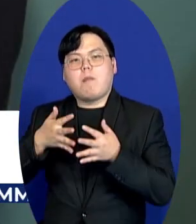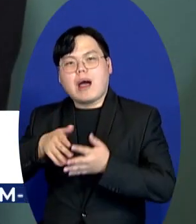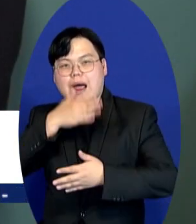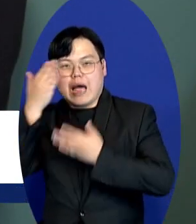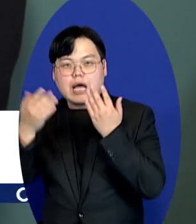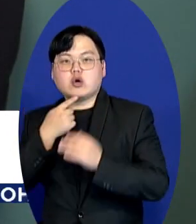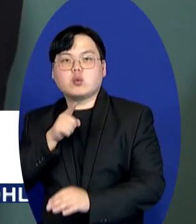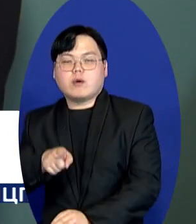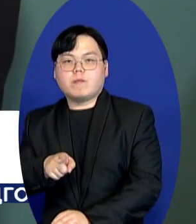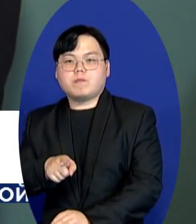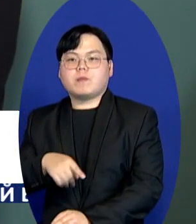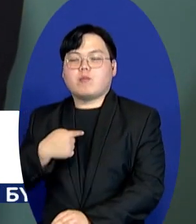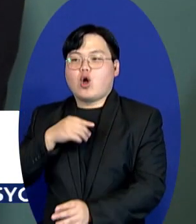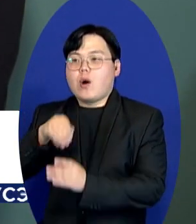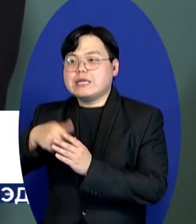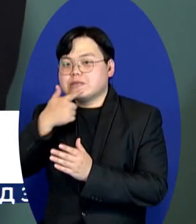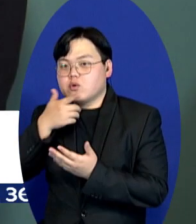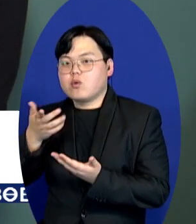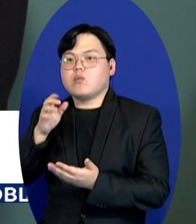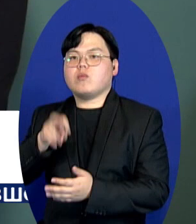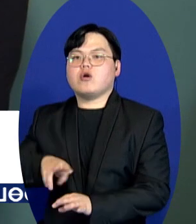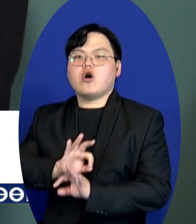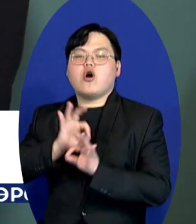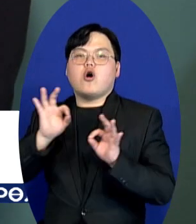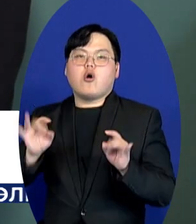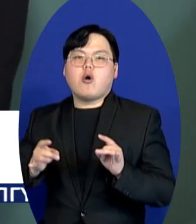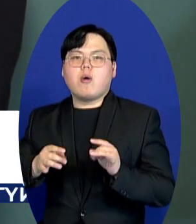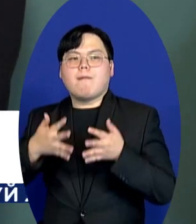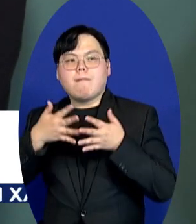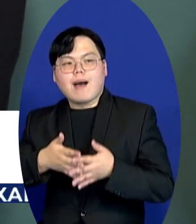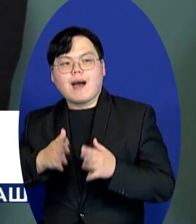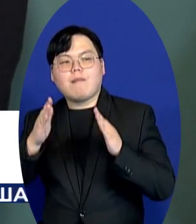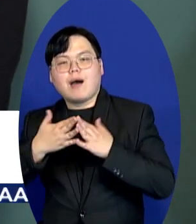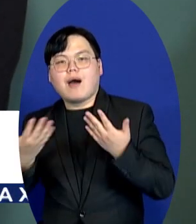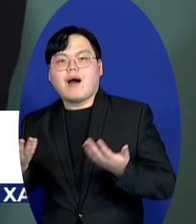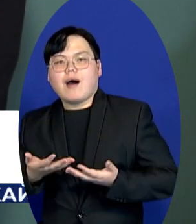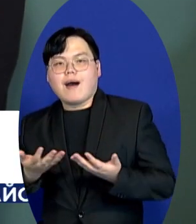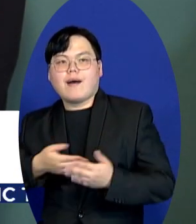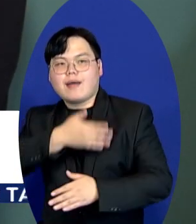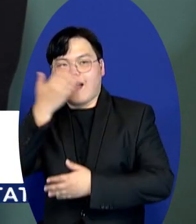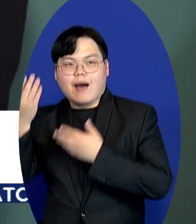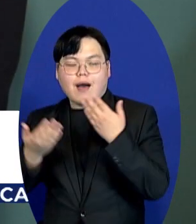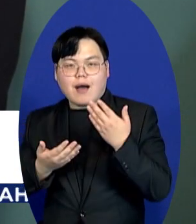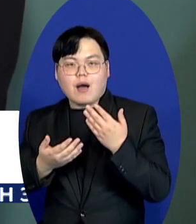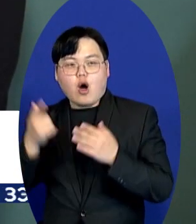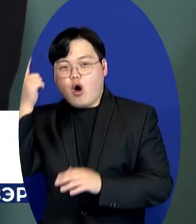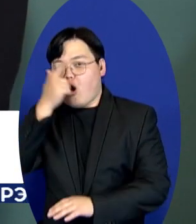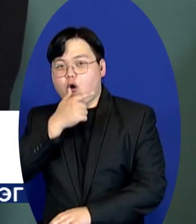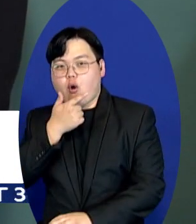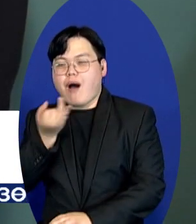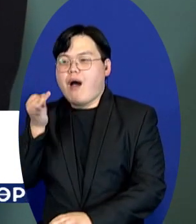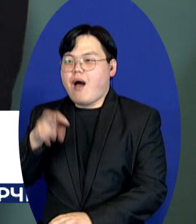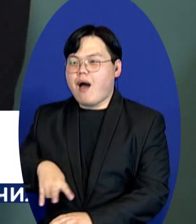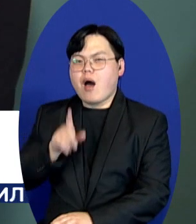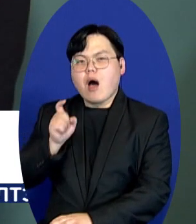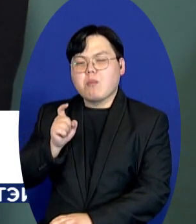Орч чадахгүй бол тэгэл нийтийн байрны тэр хайгаад л тэгээ нийтийн байр алдахгүй бол одоо айл мэлт ч юм уу тий хамаатныхаа